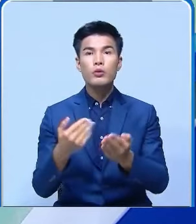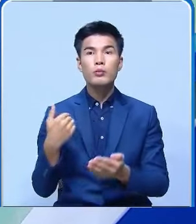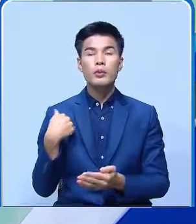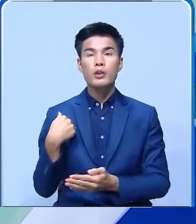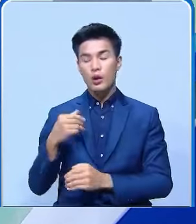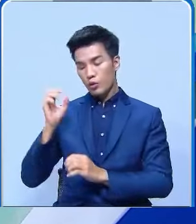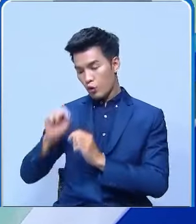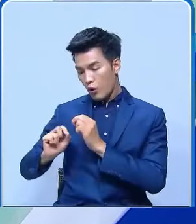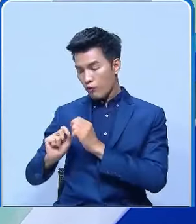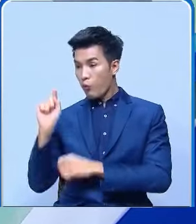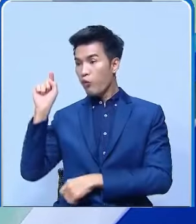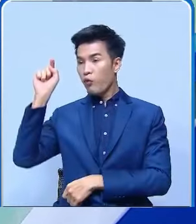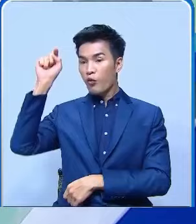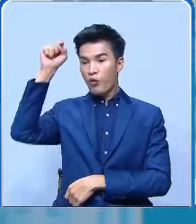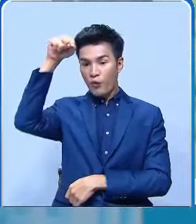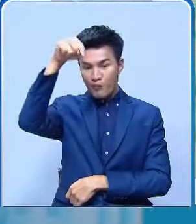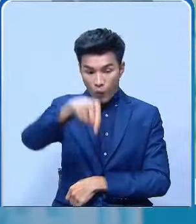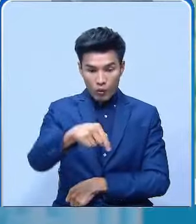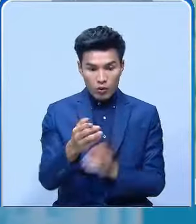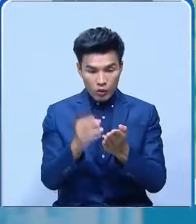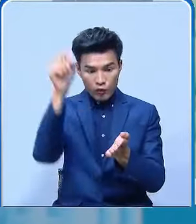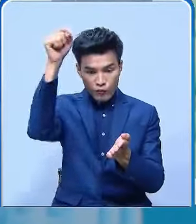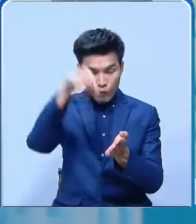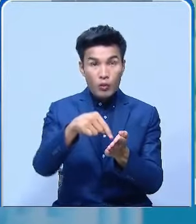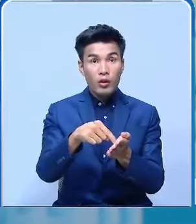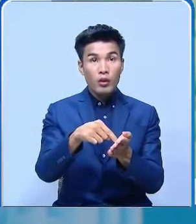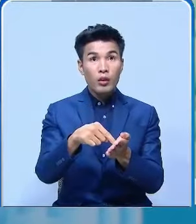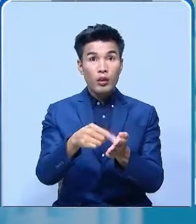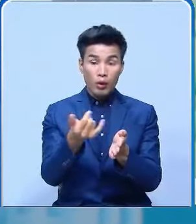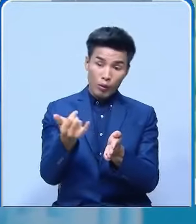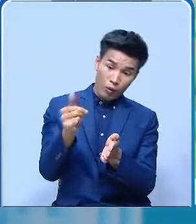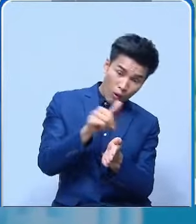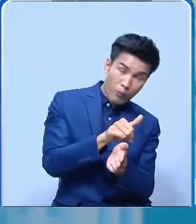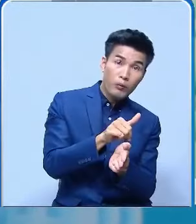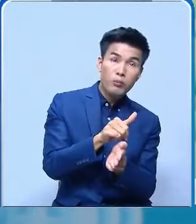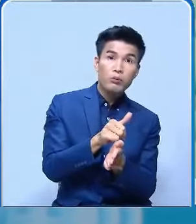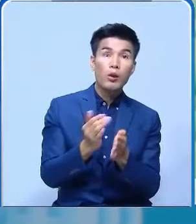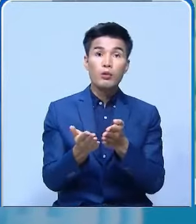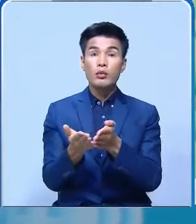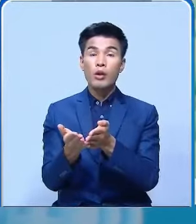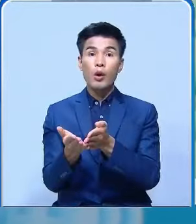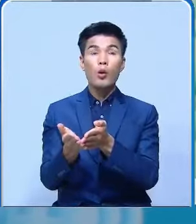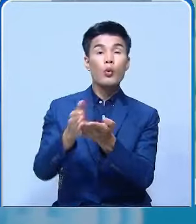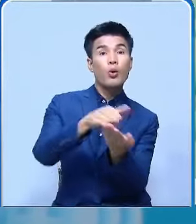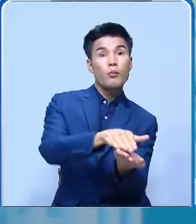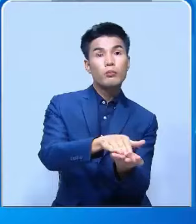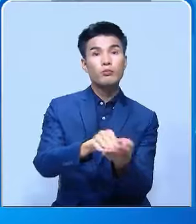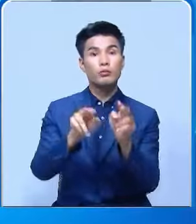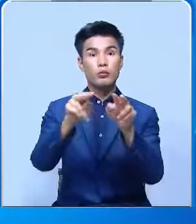ใส่เรือยาวนายท้ายเรือตกใจนะคะจังหวะที่เอี้ยวตัวหลบกลายเป็นว่าเรือล่มค่ะไปดูภาพกัน